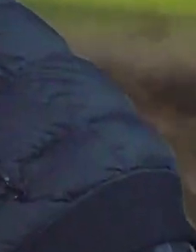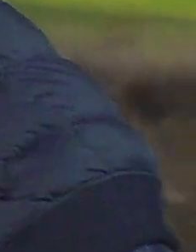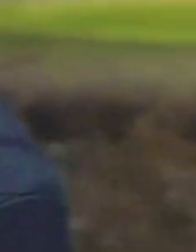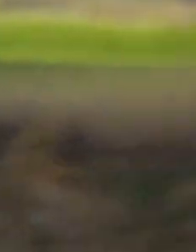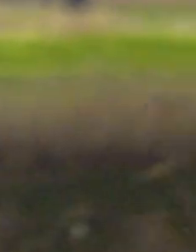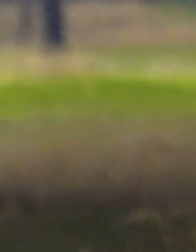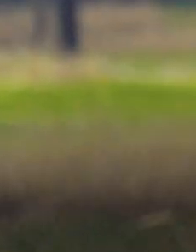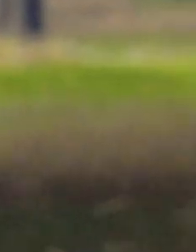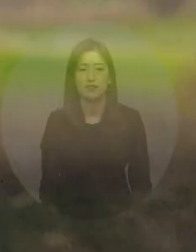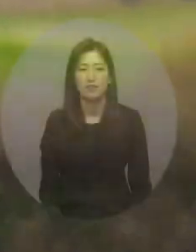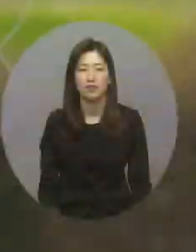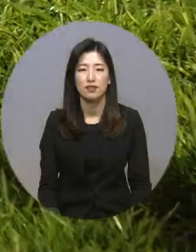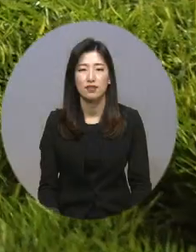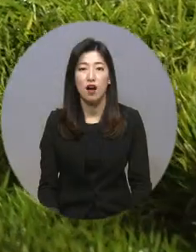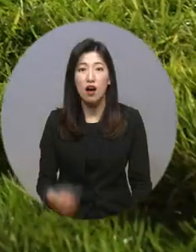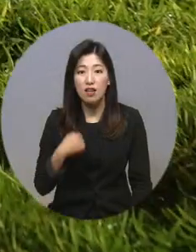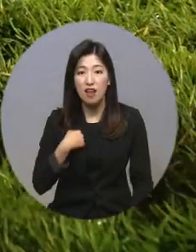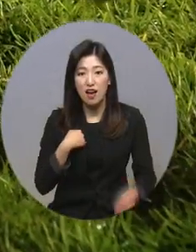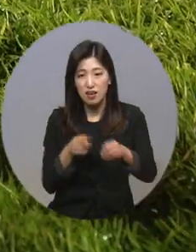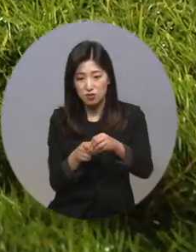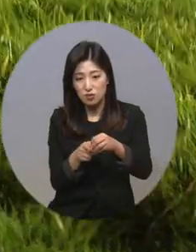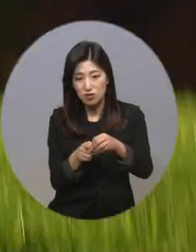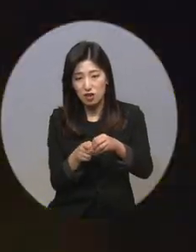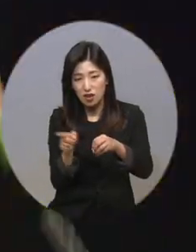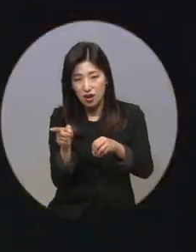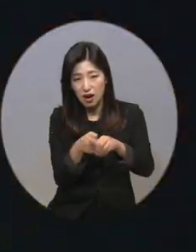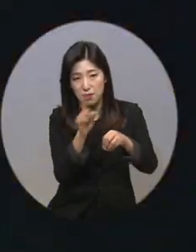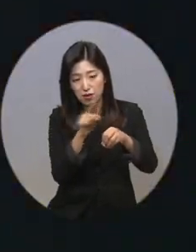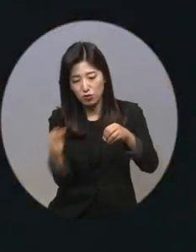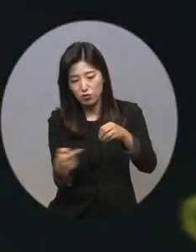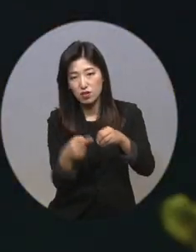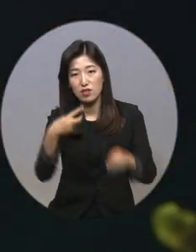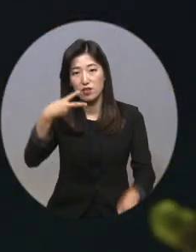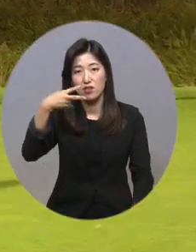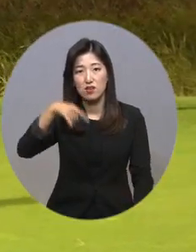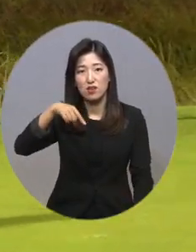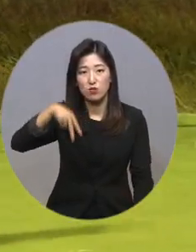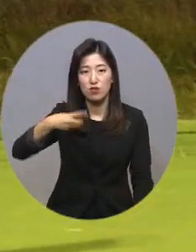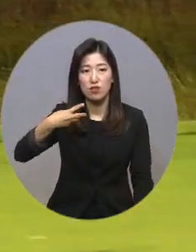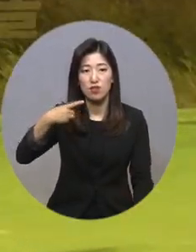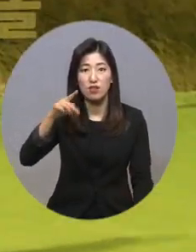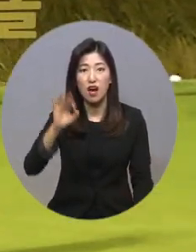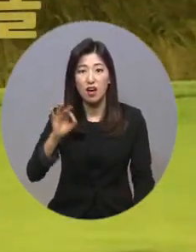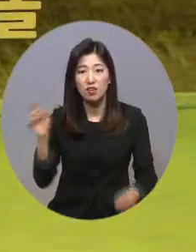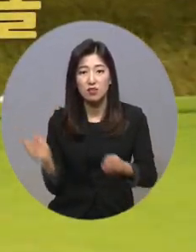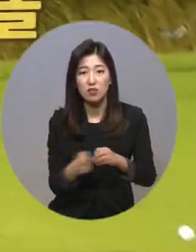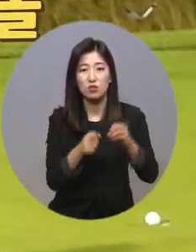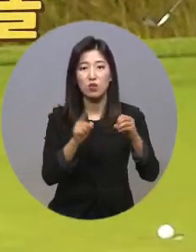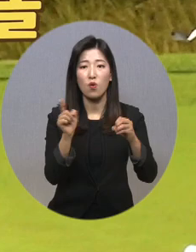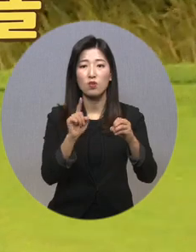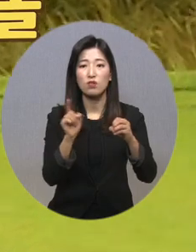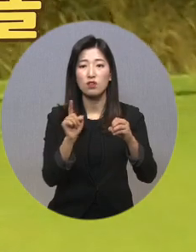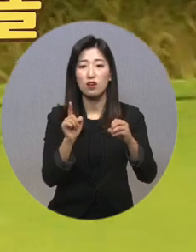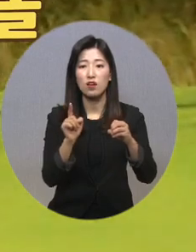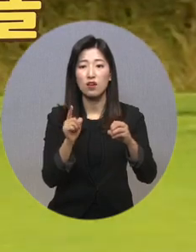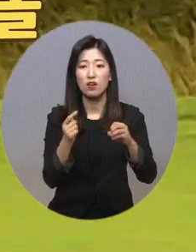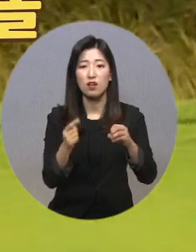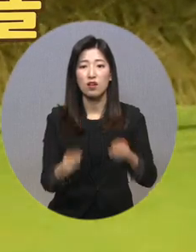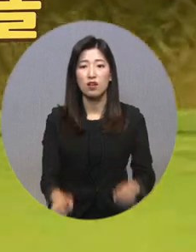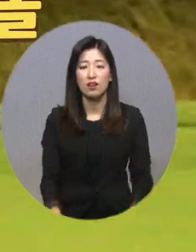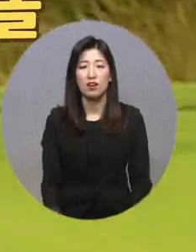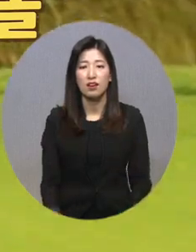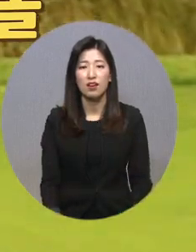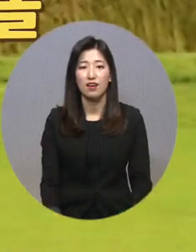아 또 시동 쳤어 뭐 어떻게 아 수동 철썩 코트 랙 아 눈썹